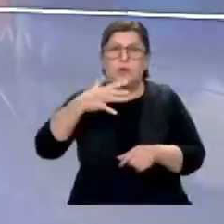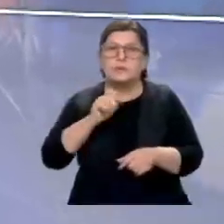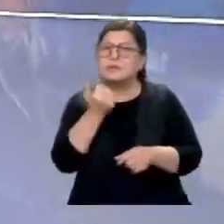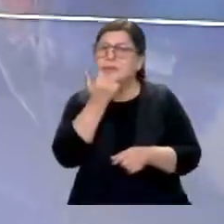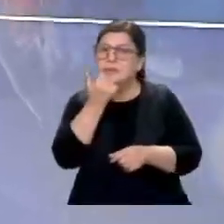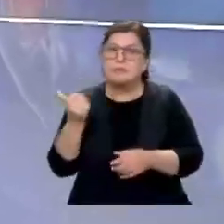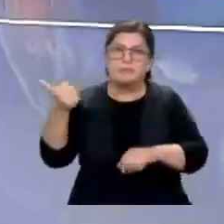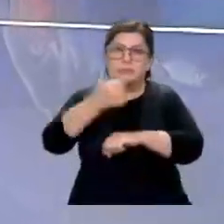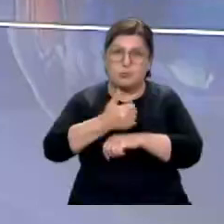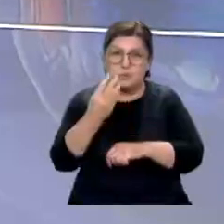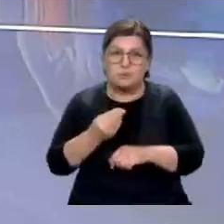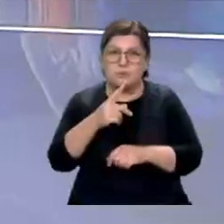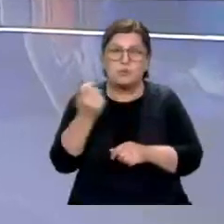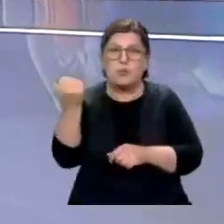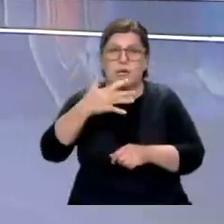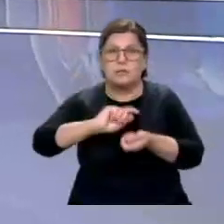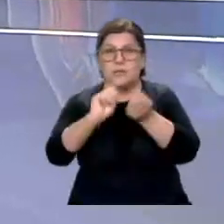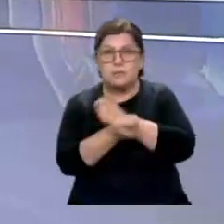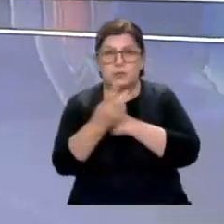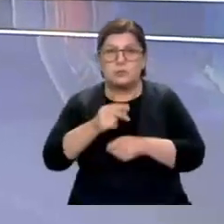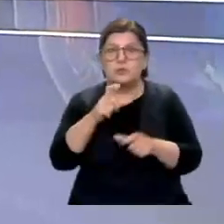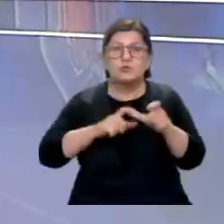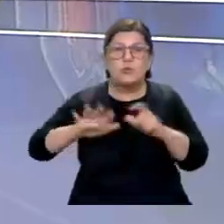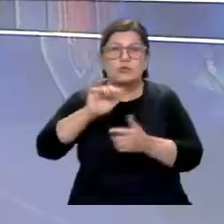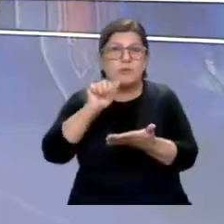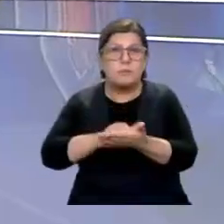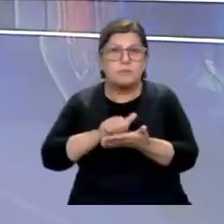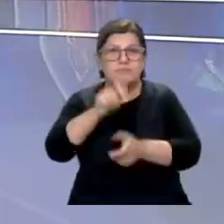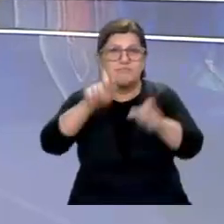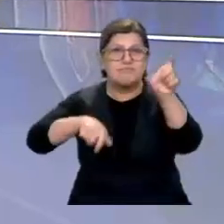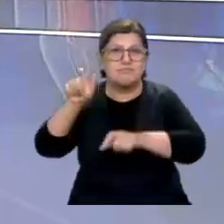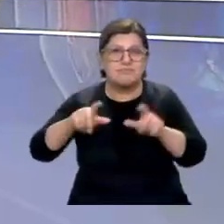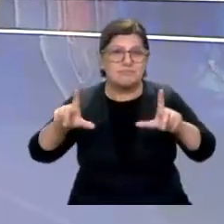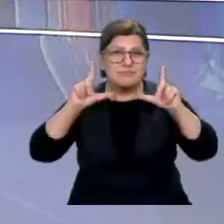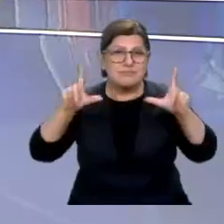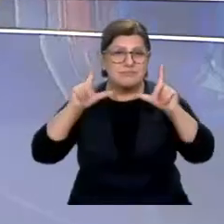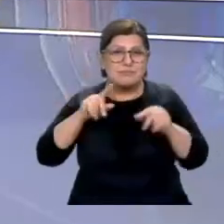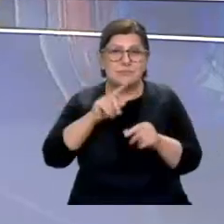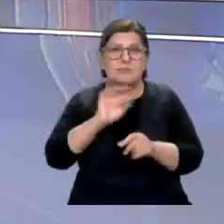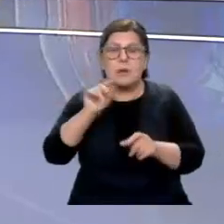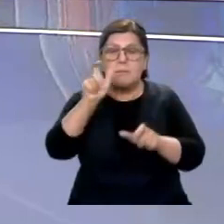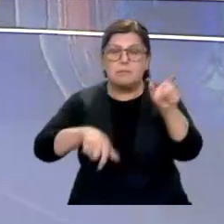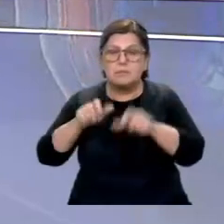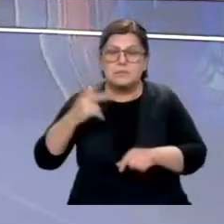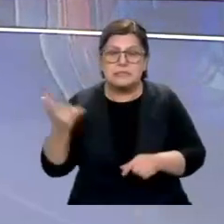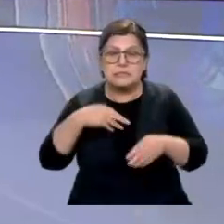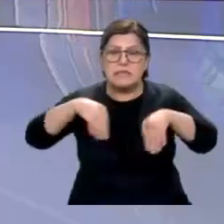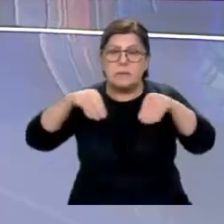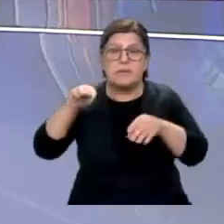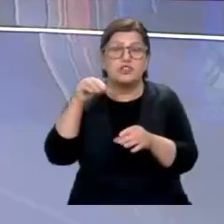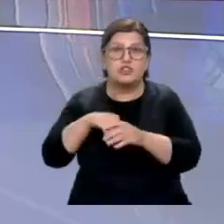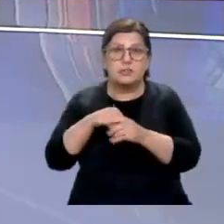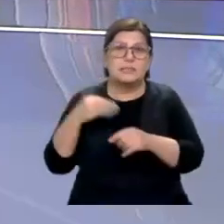el değiştirmişti. Şimdi o sosyal medya fenomenlerinin mallarının yargılama süreci beklenmeden hızlıca satılabilmesi